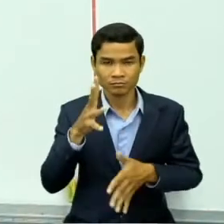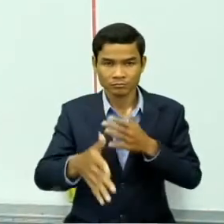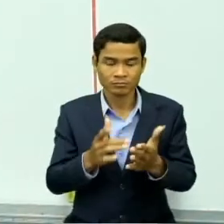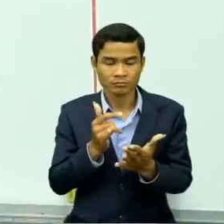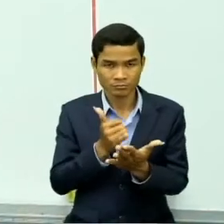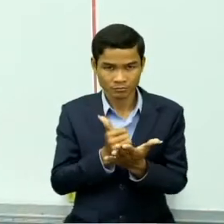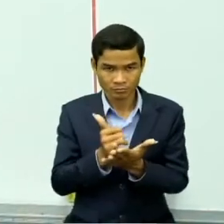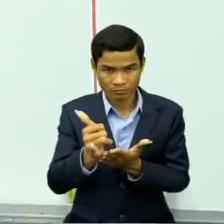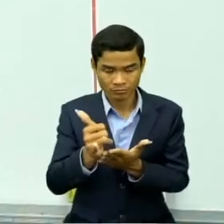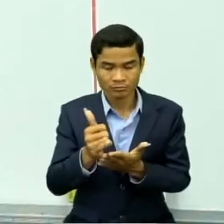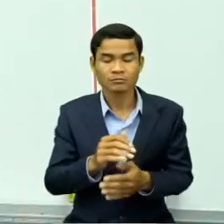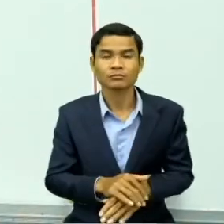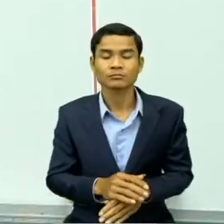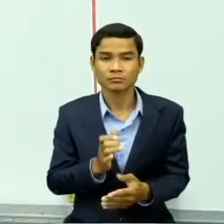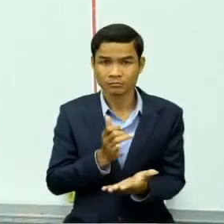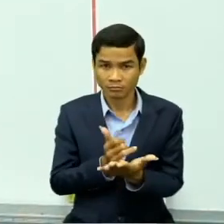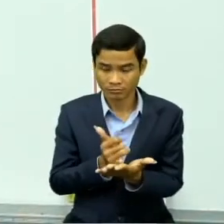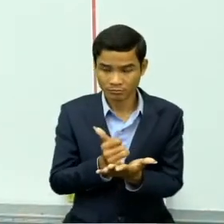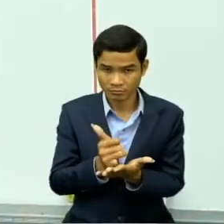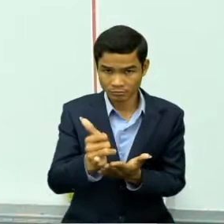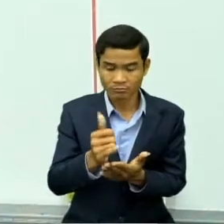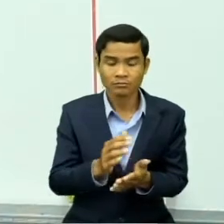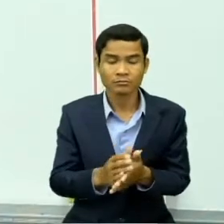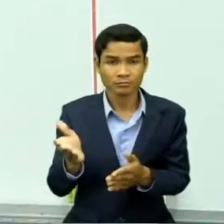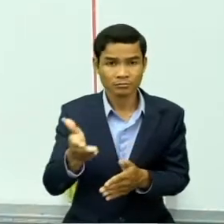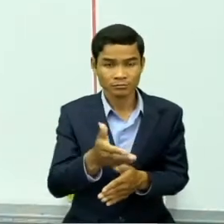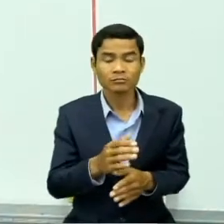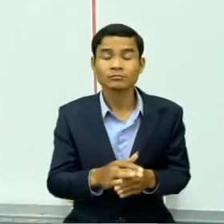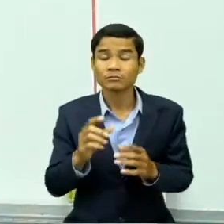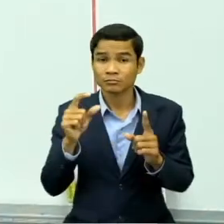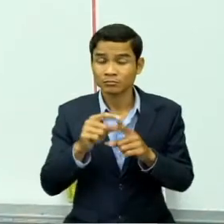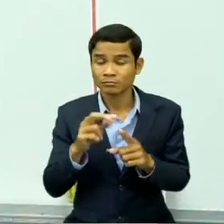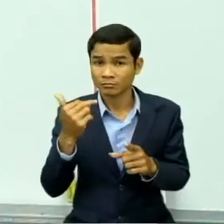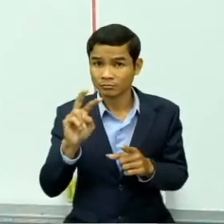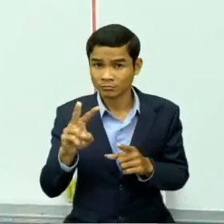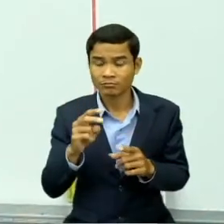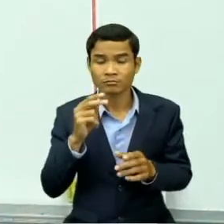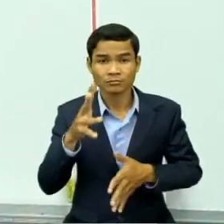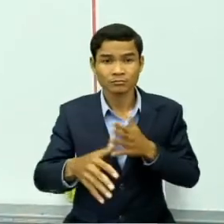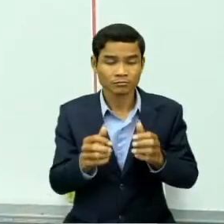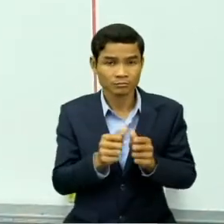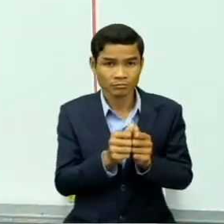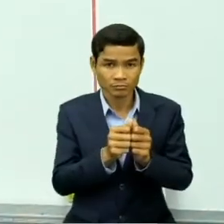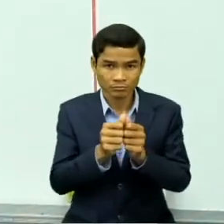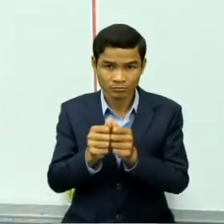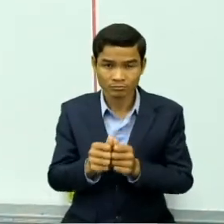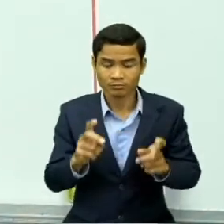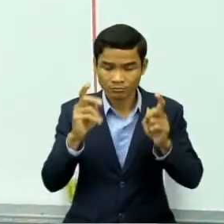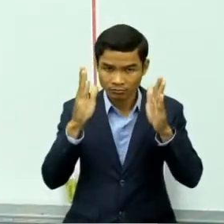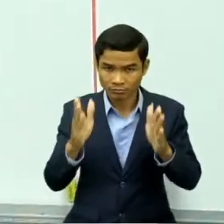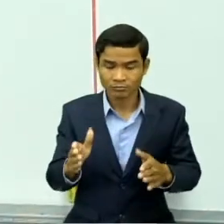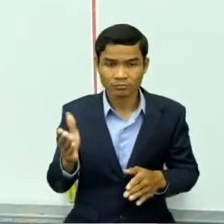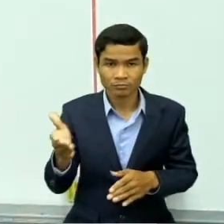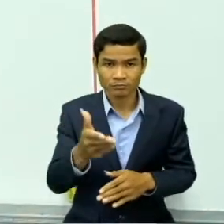chua chà con này lấy bịa tí pí con chập đám án chứ môi nhẹ rú chà chập